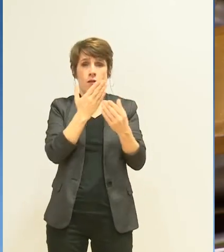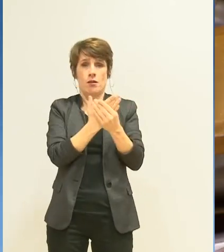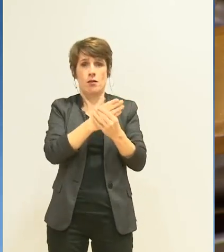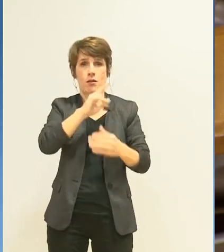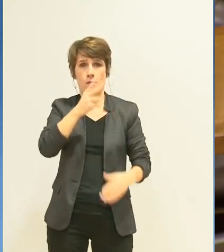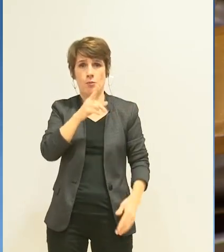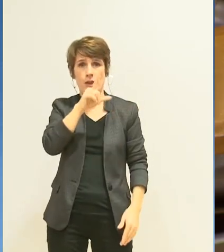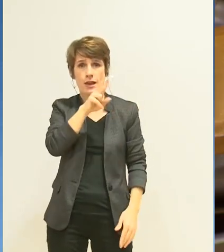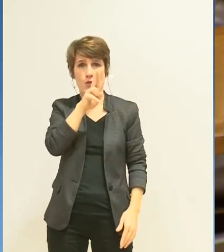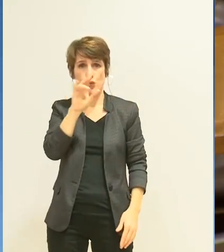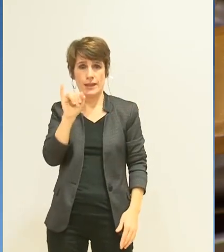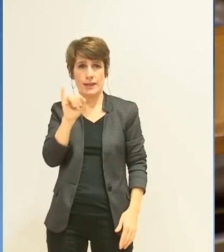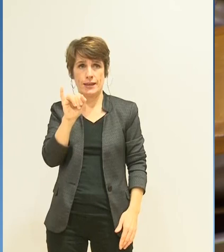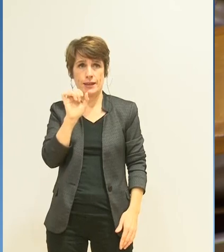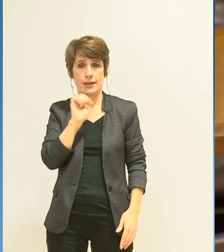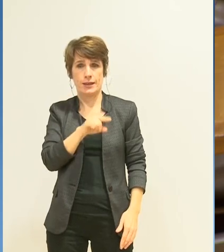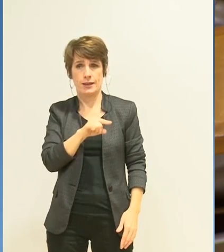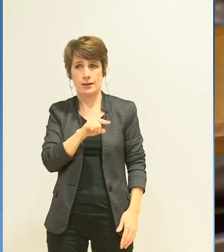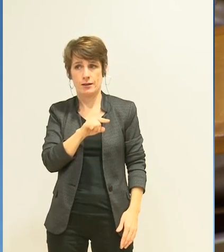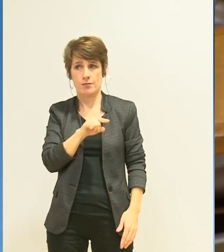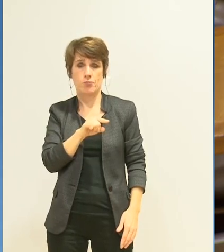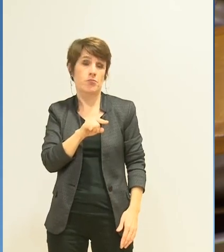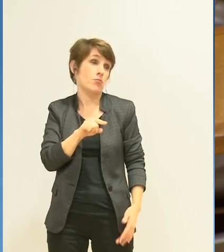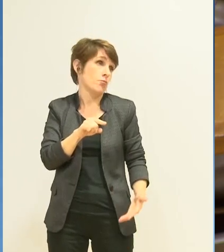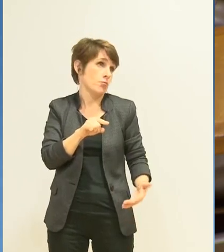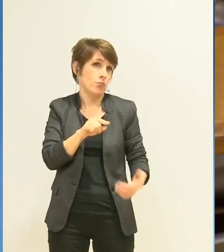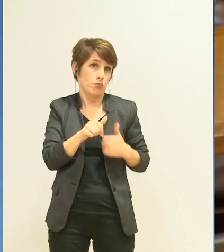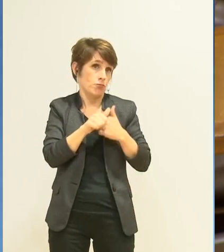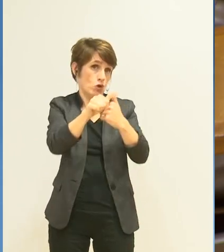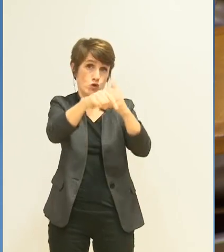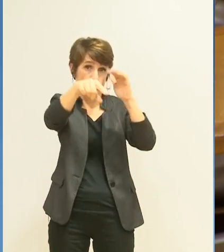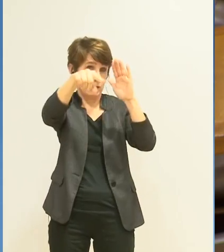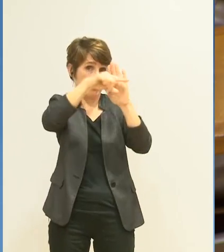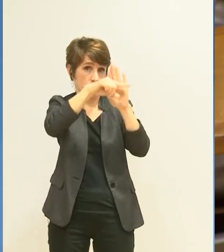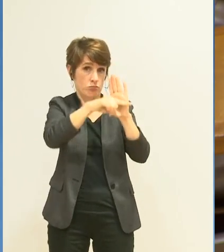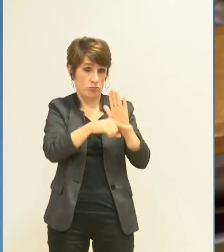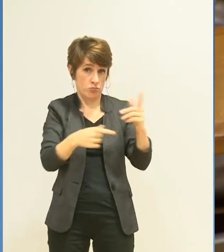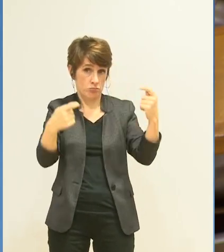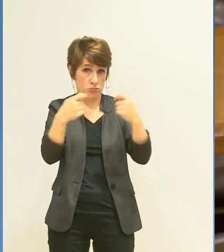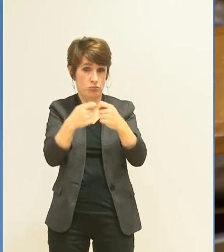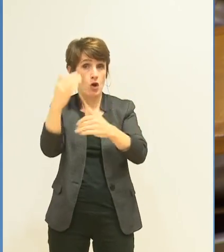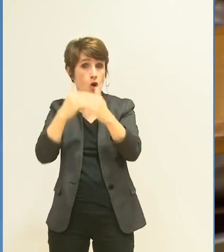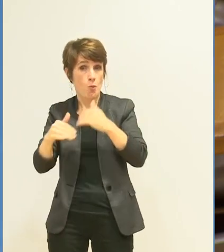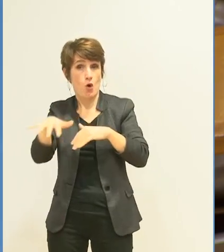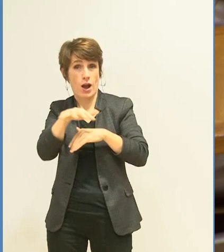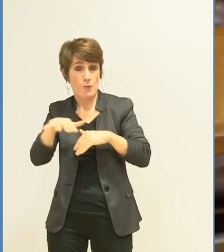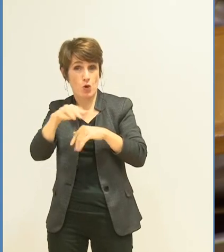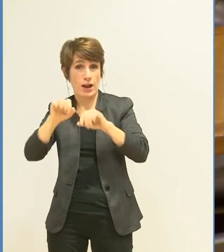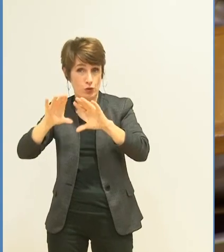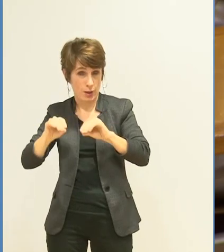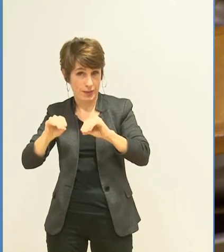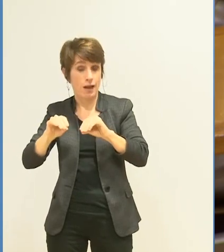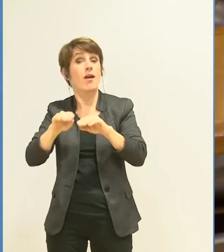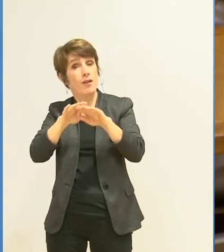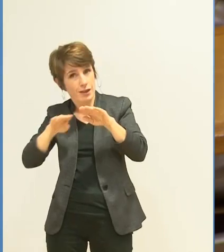de façon naturelle et réglementaire conforme au programme local de l'habitat et pardessus au schéma de cohérence